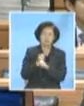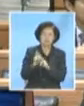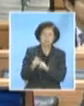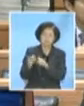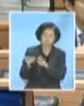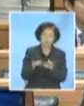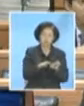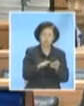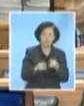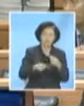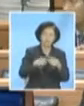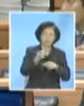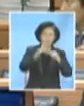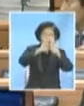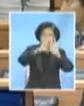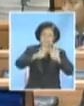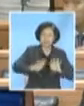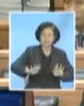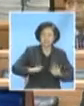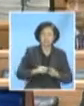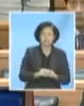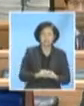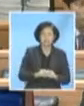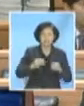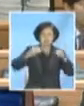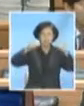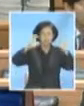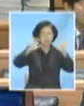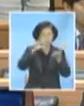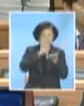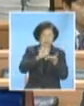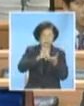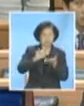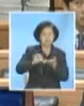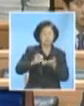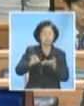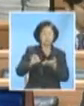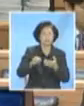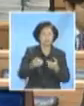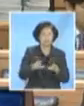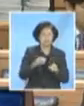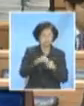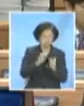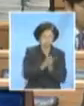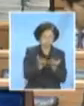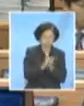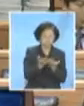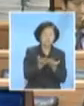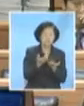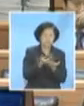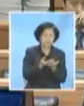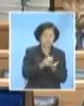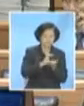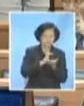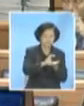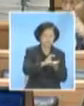อาเซียนนะครับซึ่งทางรัฐบาลได้เขียนไว้นะครับในหนังสืองบประมาณโดยสังเข